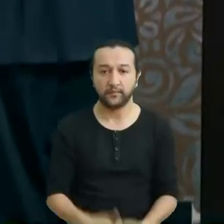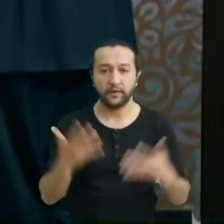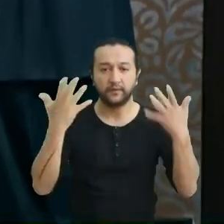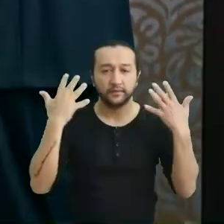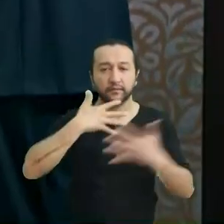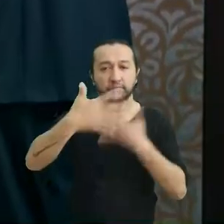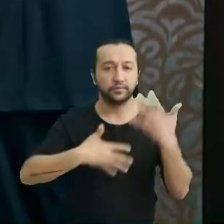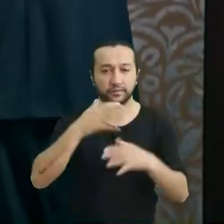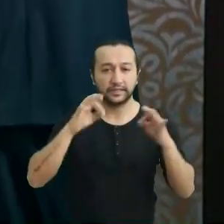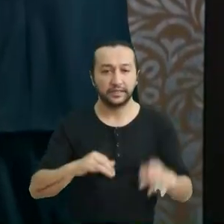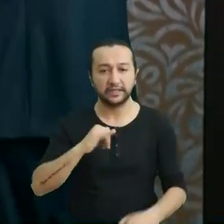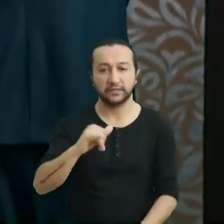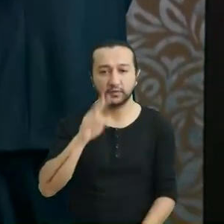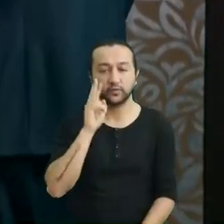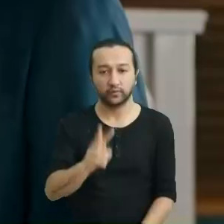Fırtına yaklaşıyor, görüyorum.